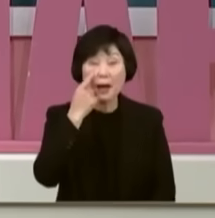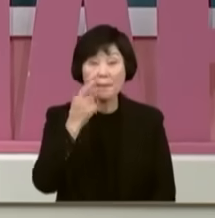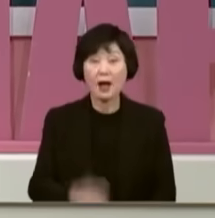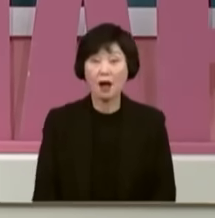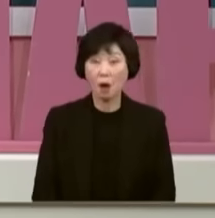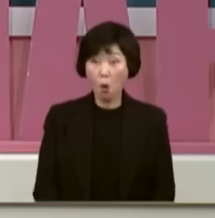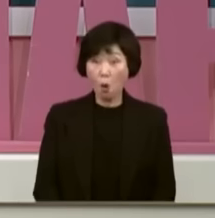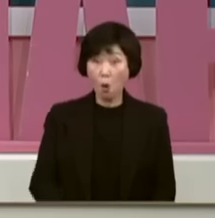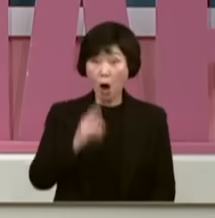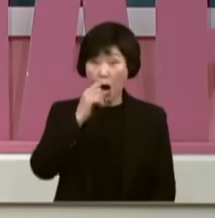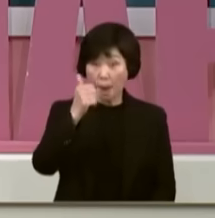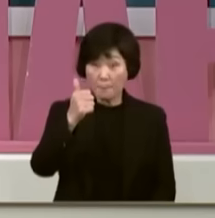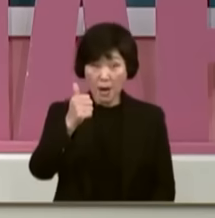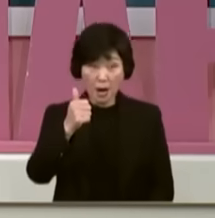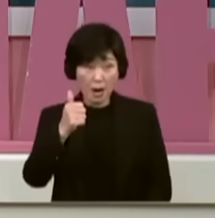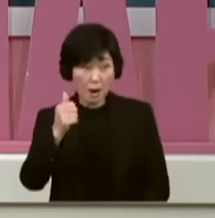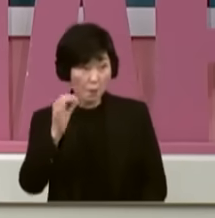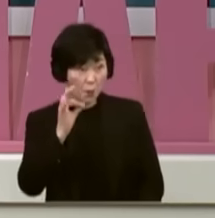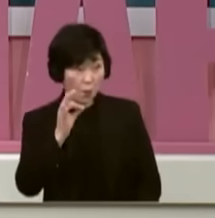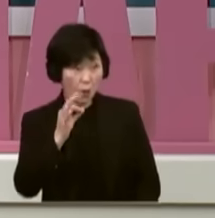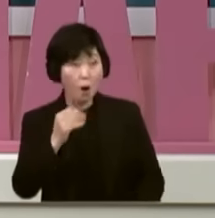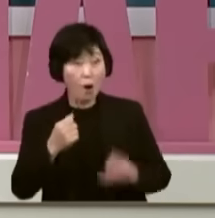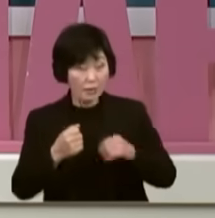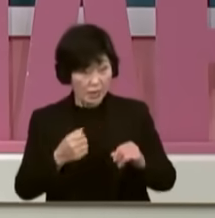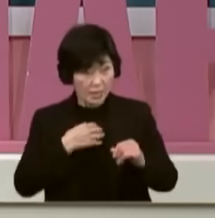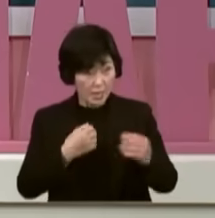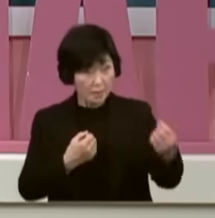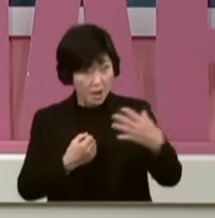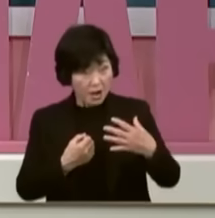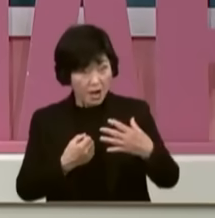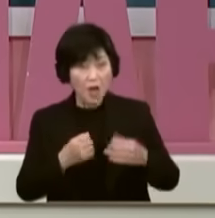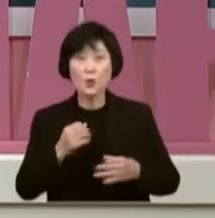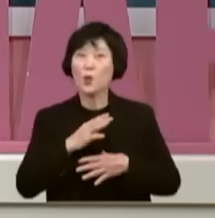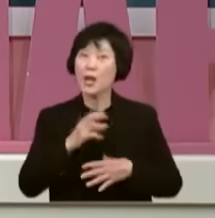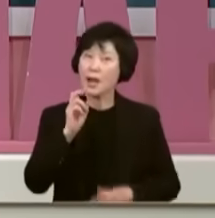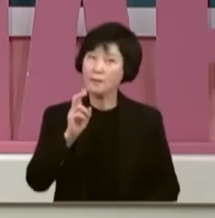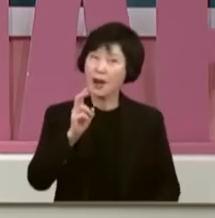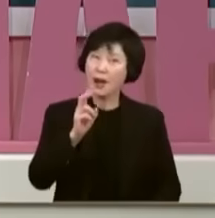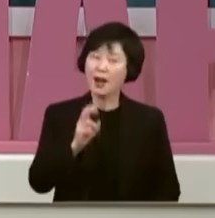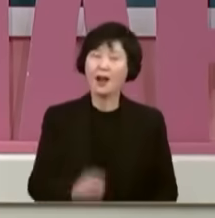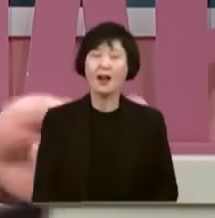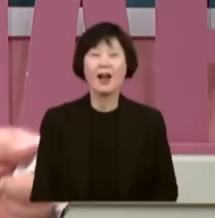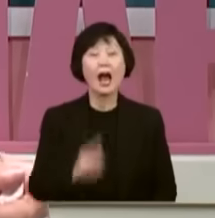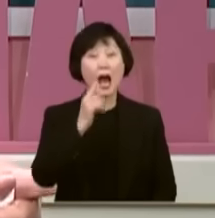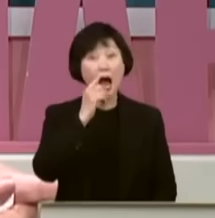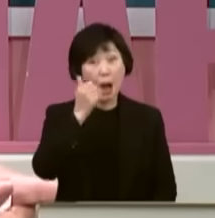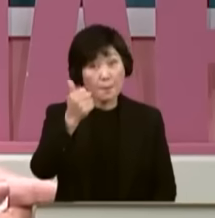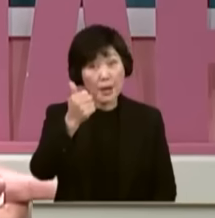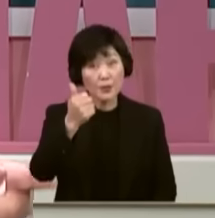그렇지. 그리고 아재개 그 적힌 거를 한번 몇 개 적어서 한번 해봐. 그럼 아빠도 다른 걸 알아가지고 할